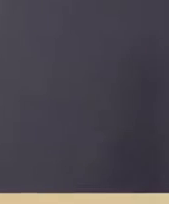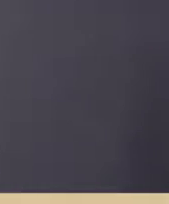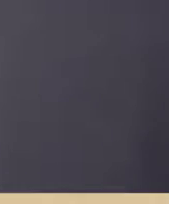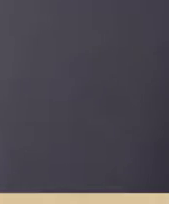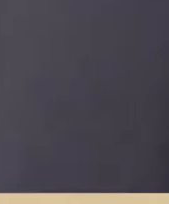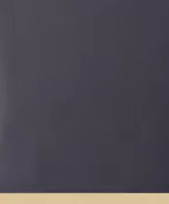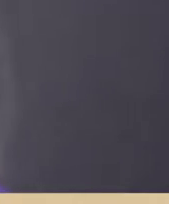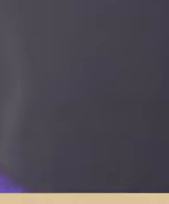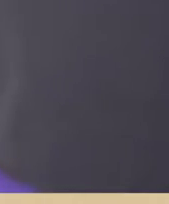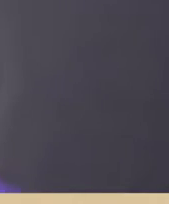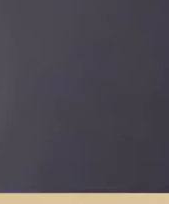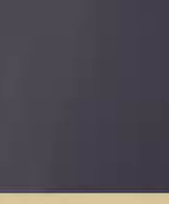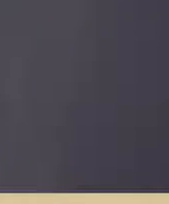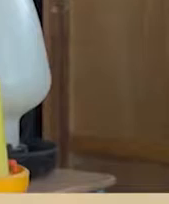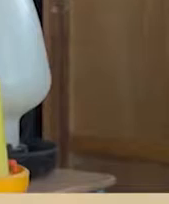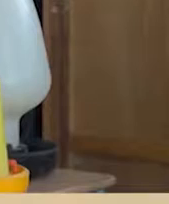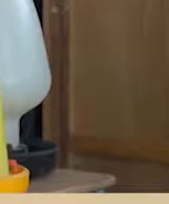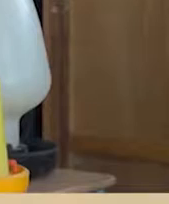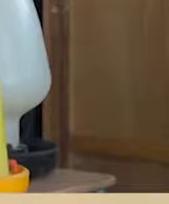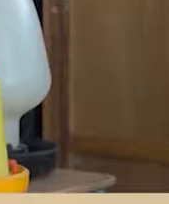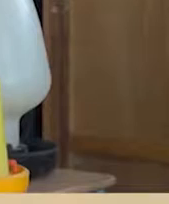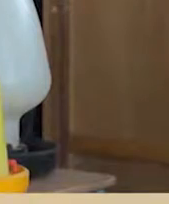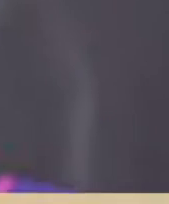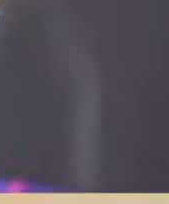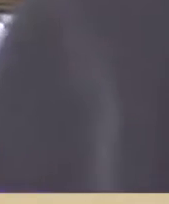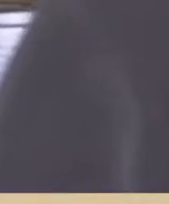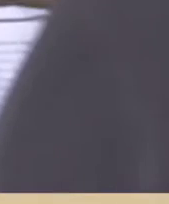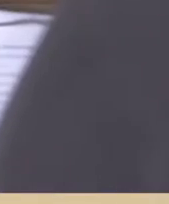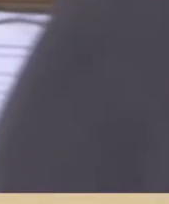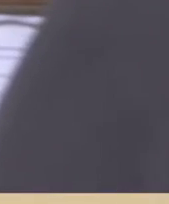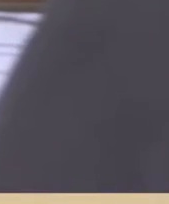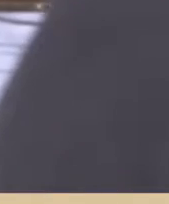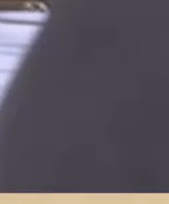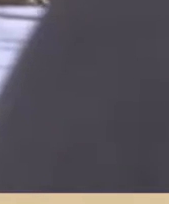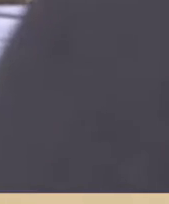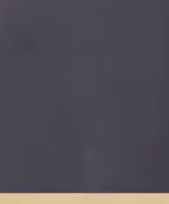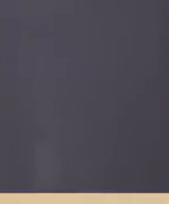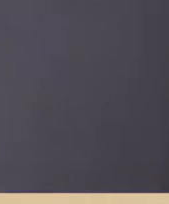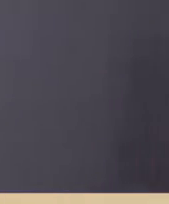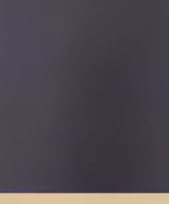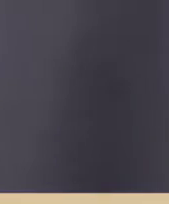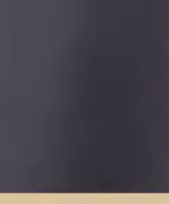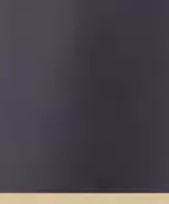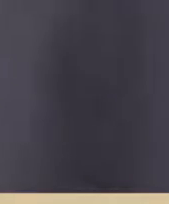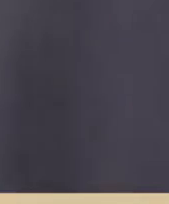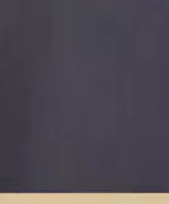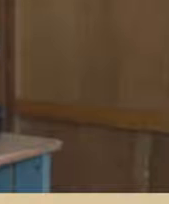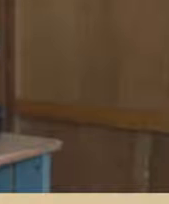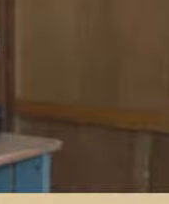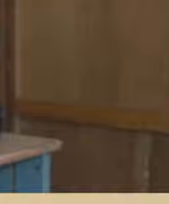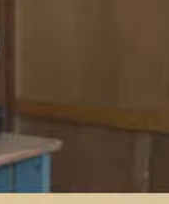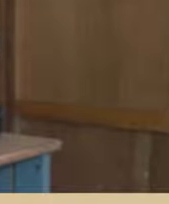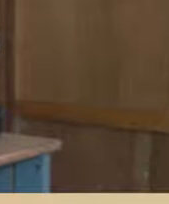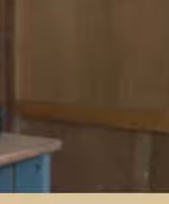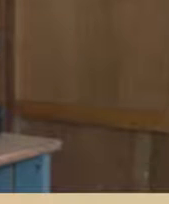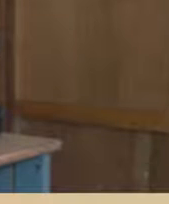kan? Kalau syarikat rugi, siapa yang nak bayar gaji kamu? Ya, Puan. Saya akan ubah sikap saya dan saya tidak akan ulanginya lagi. Tak